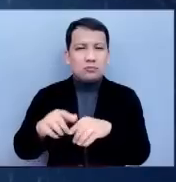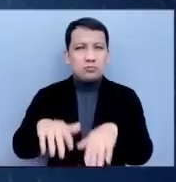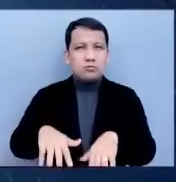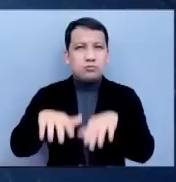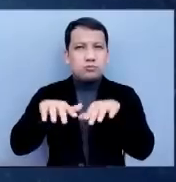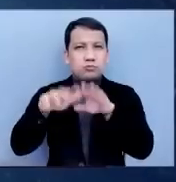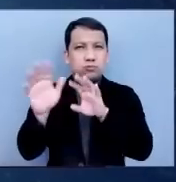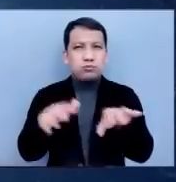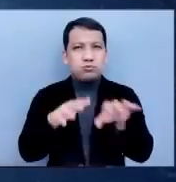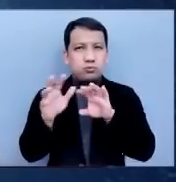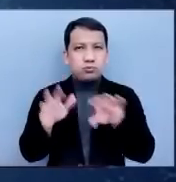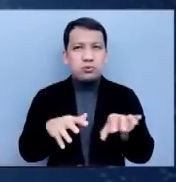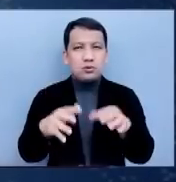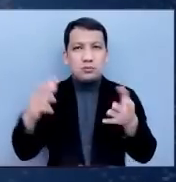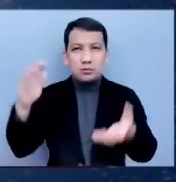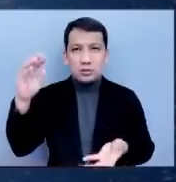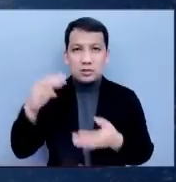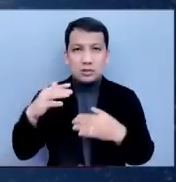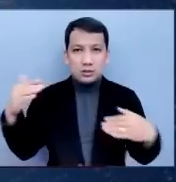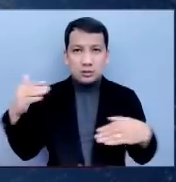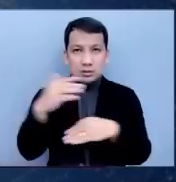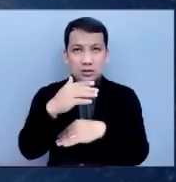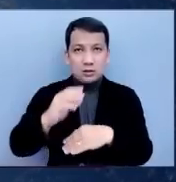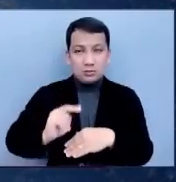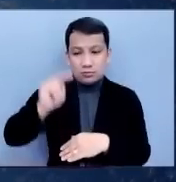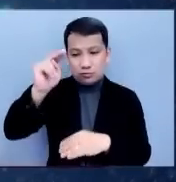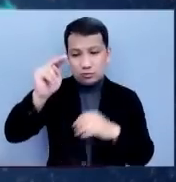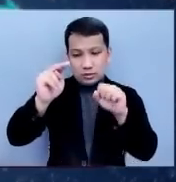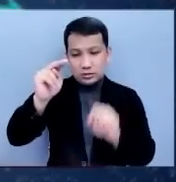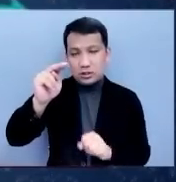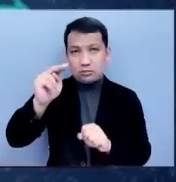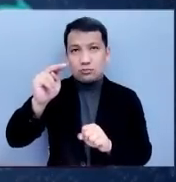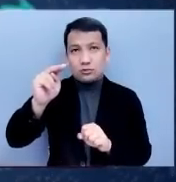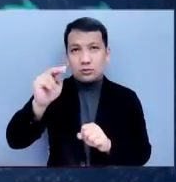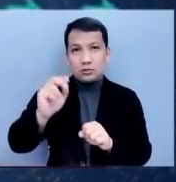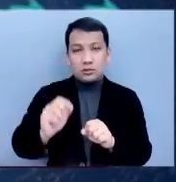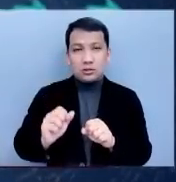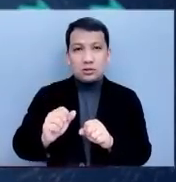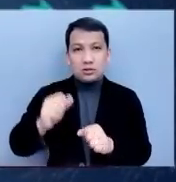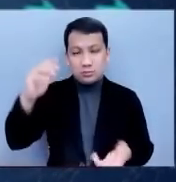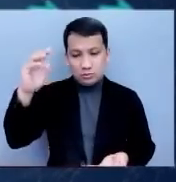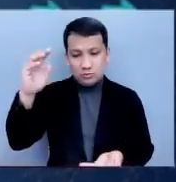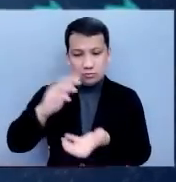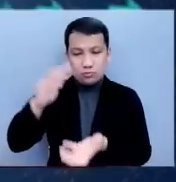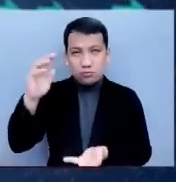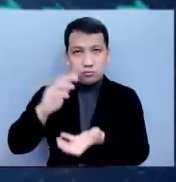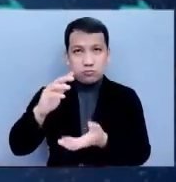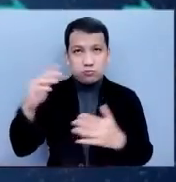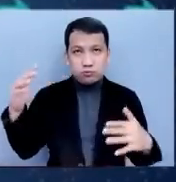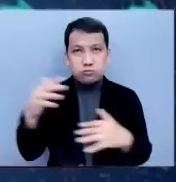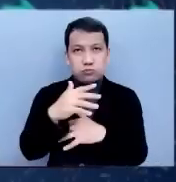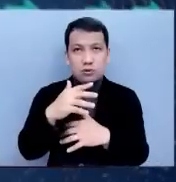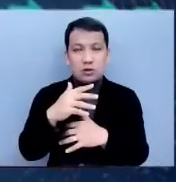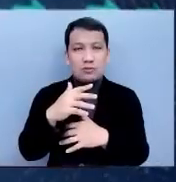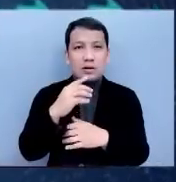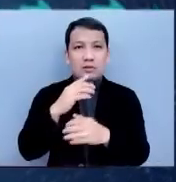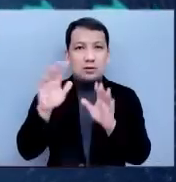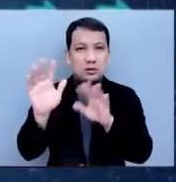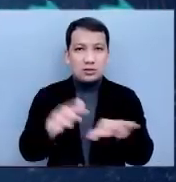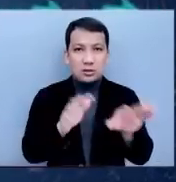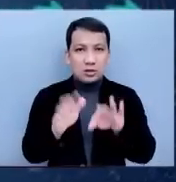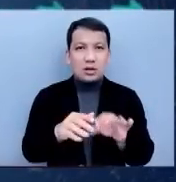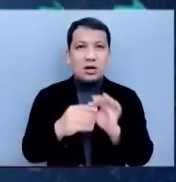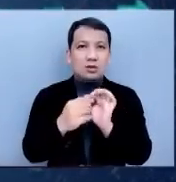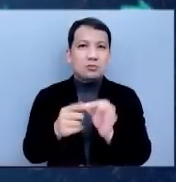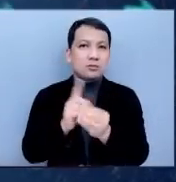Ito ang pagsasalubong ng hangin mula sa hilaga at timog na posibleng magdala ng pag-ulan. Ayon sa PAGASA, ito rin